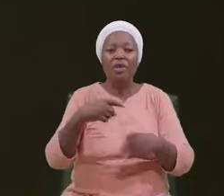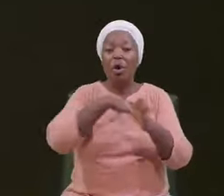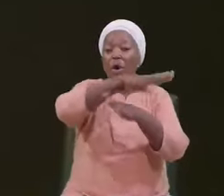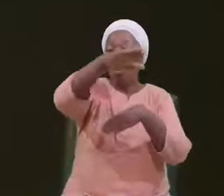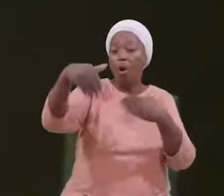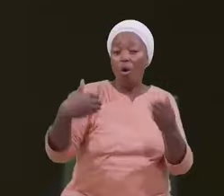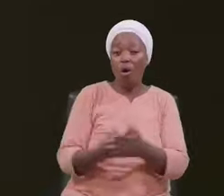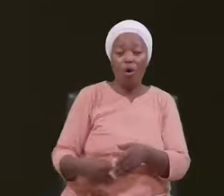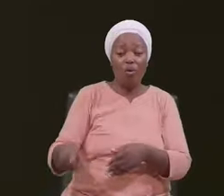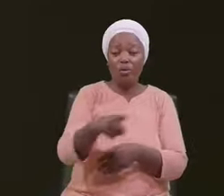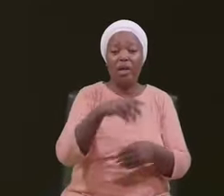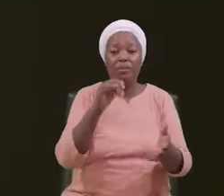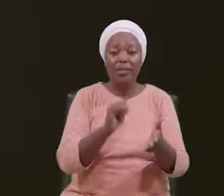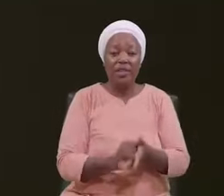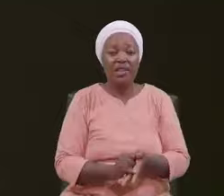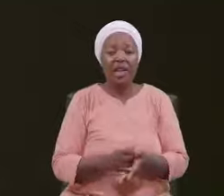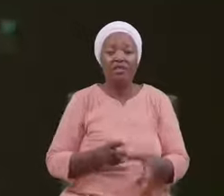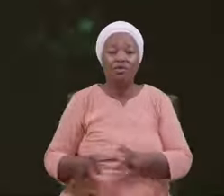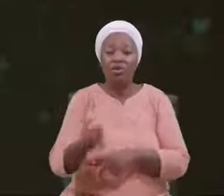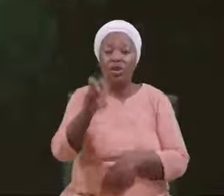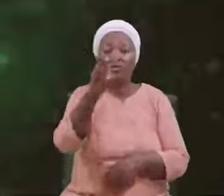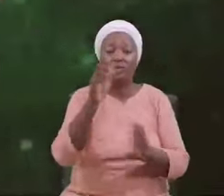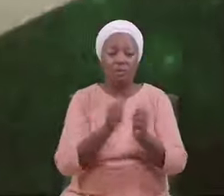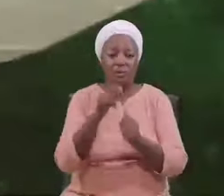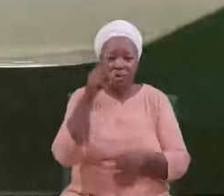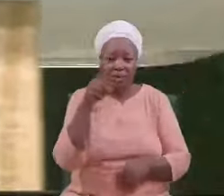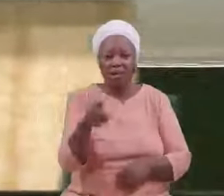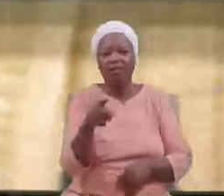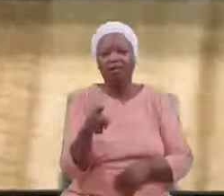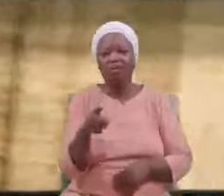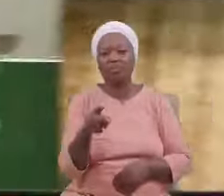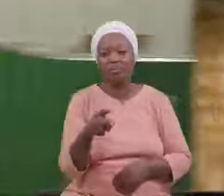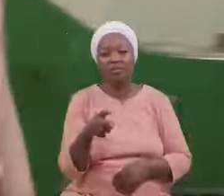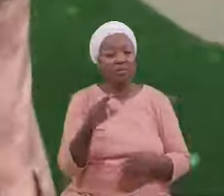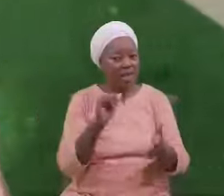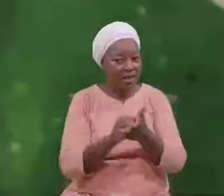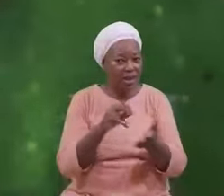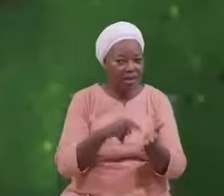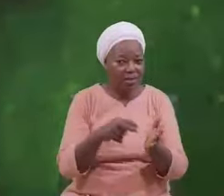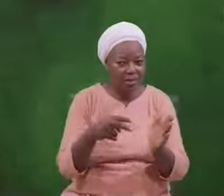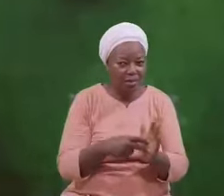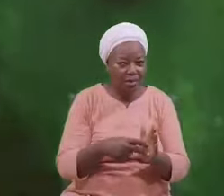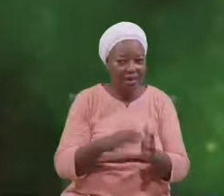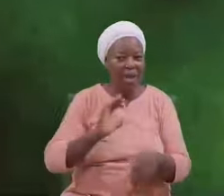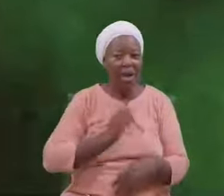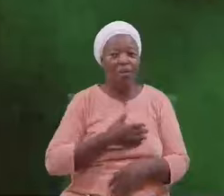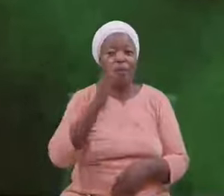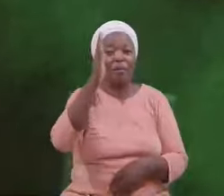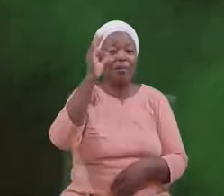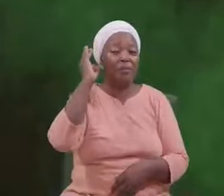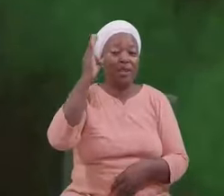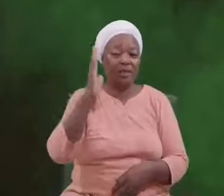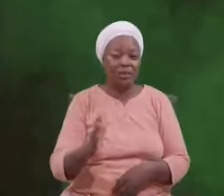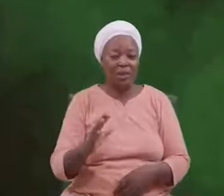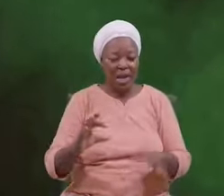Dieu t'a donné tous ceux qui naviguent avec toi. Cela veut dire que nos pasteurs associés